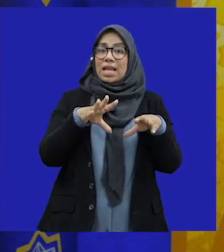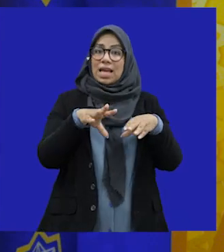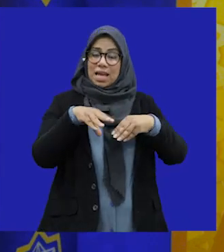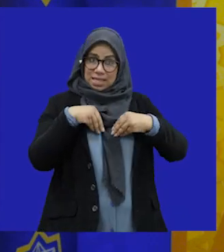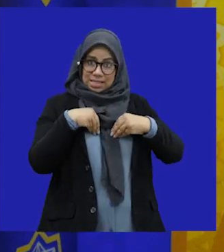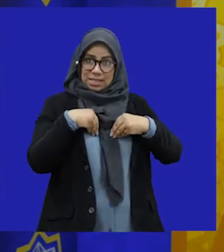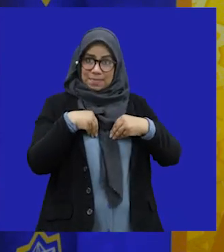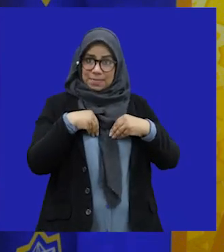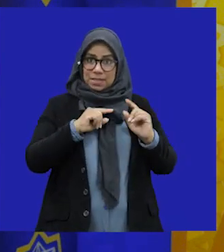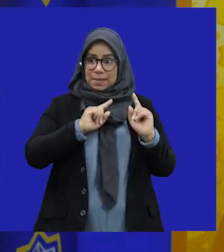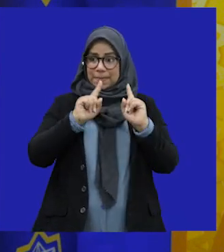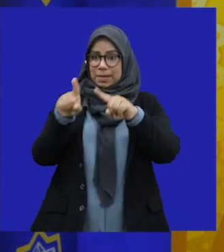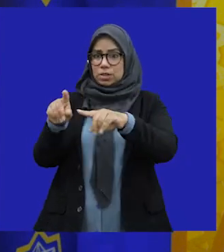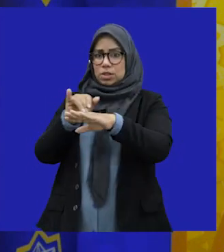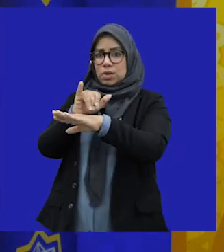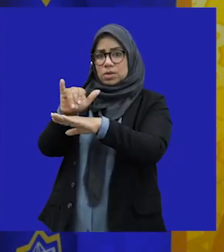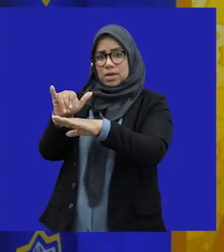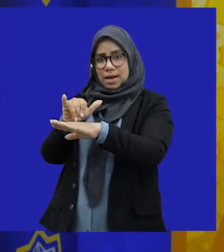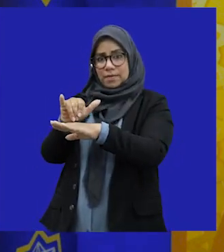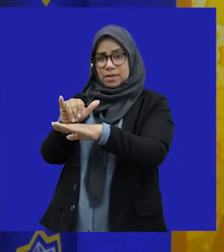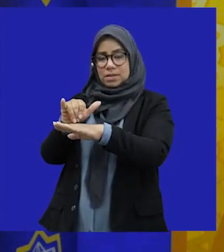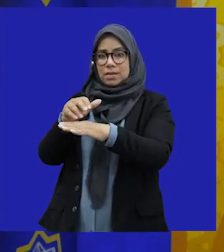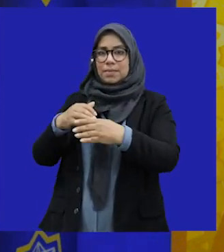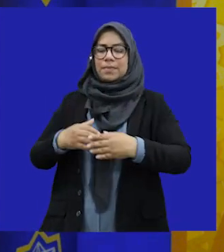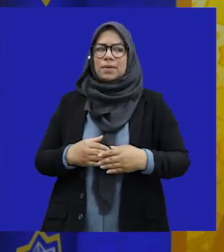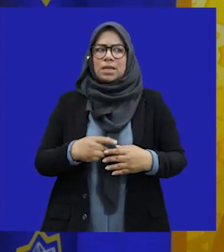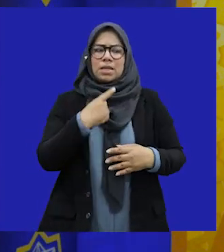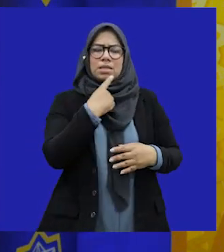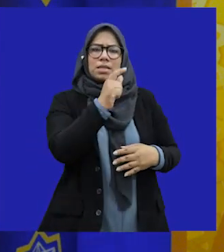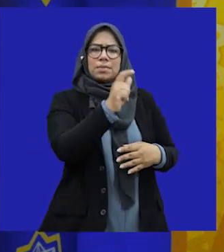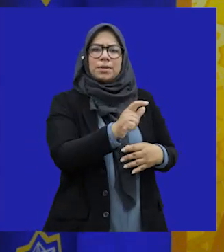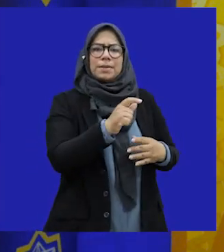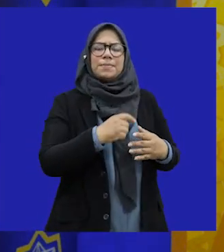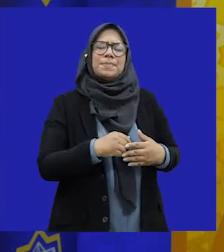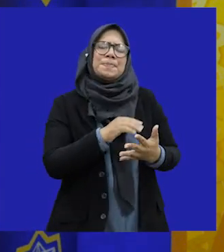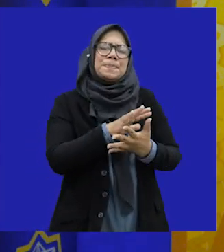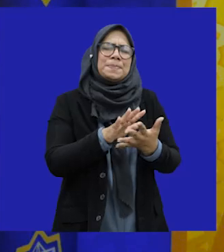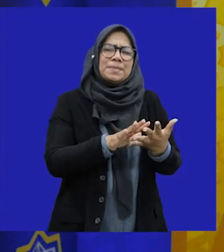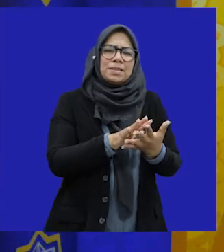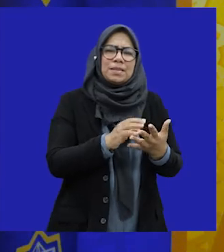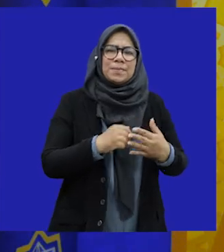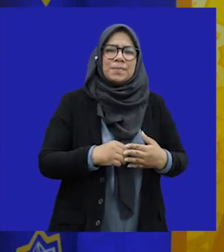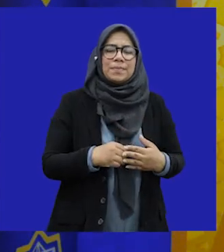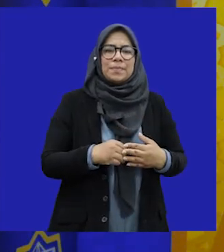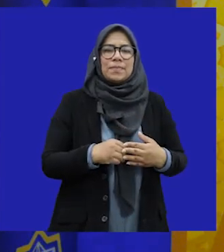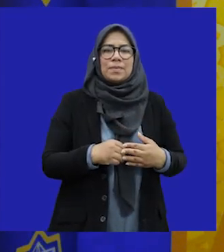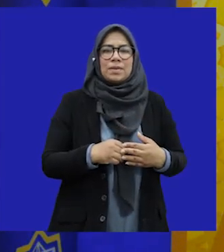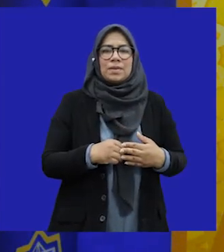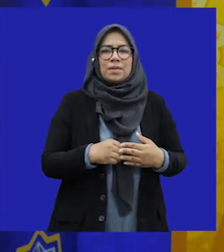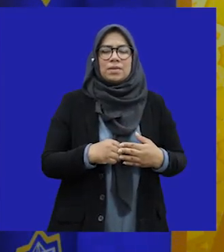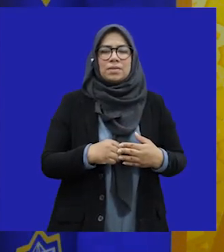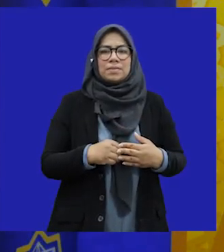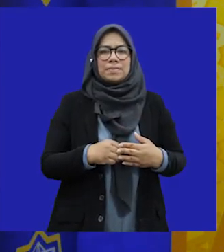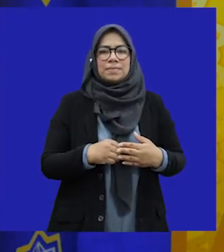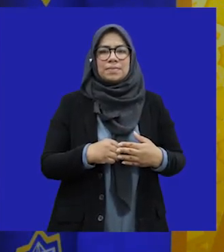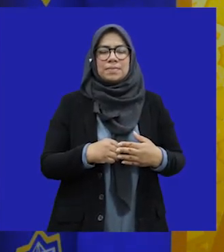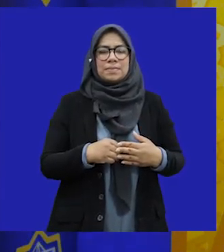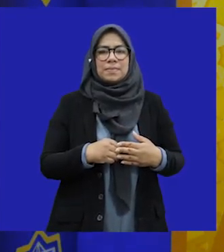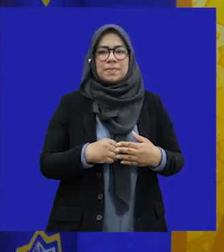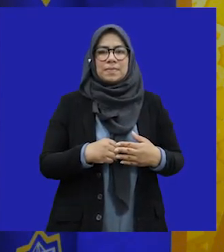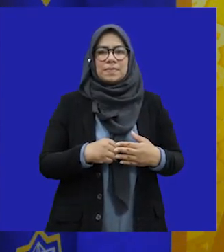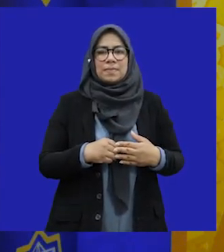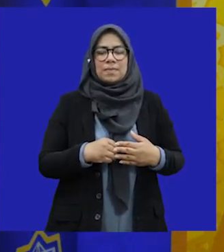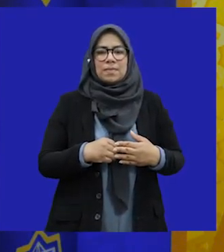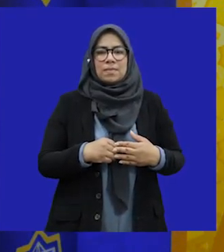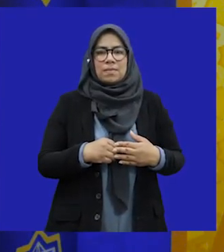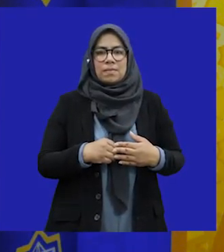admit me into paradise. And he says, فسكت, meaning Thawban radiyallahu